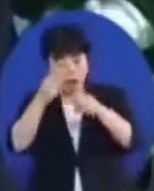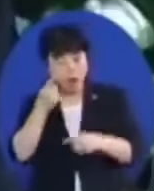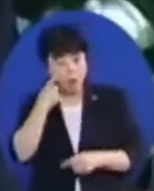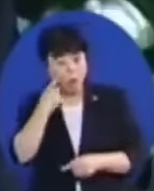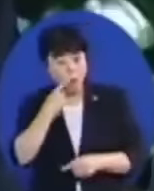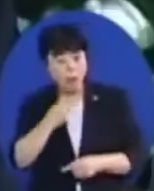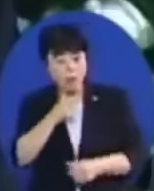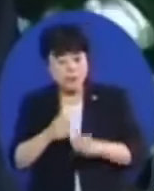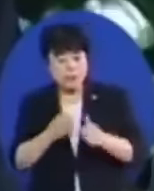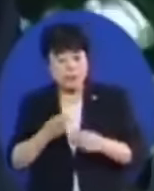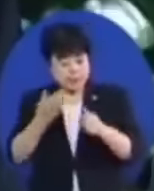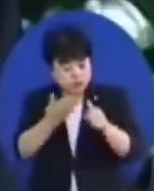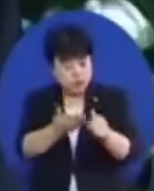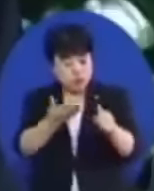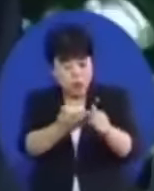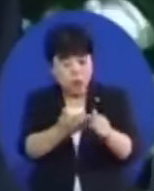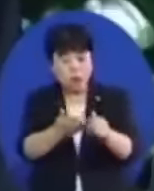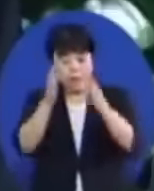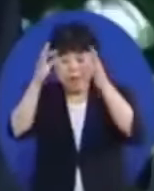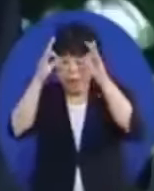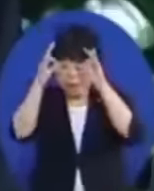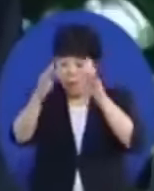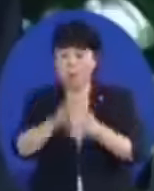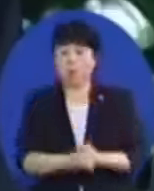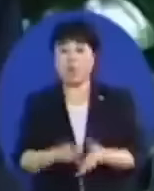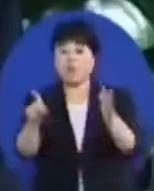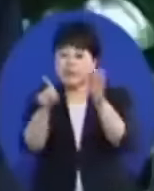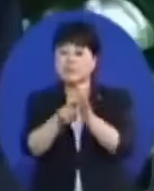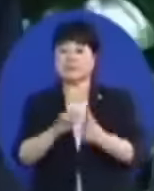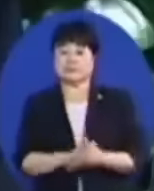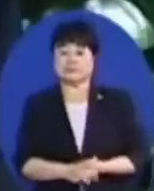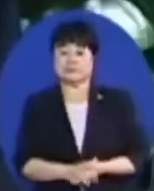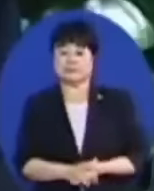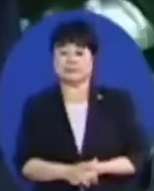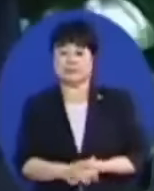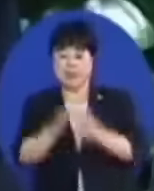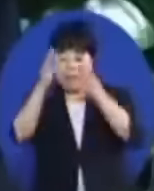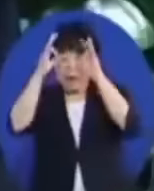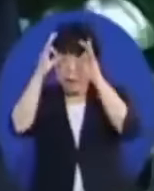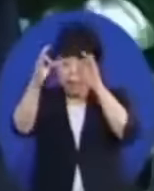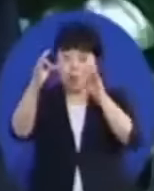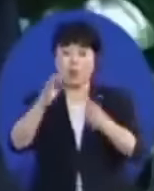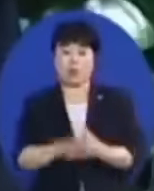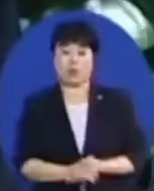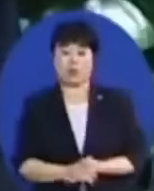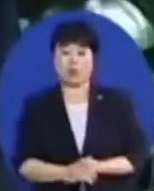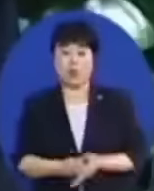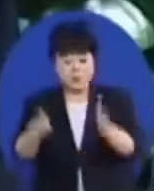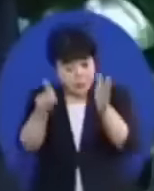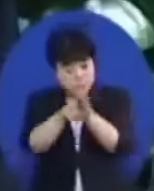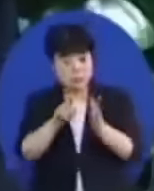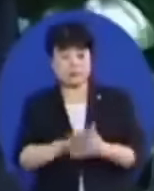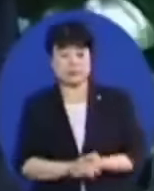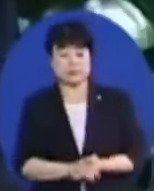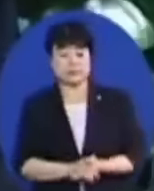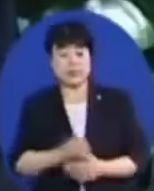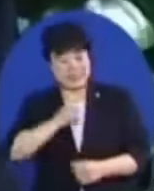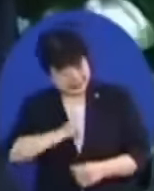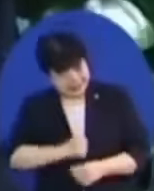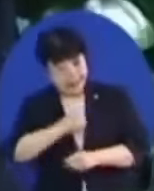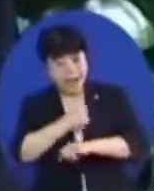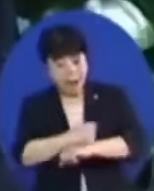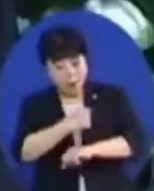자손이 별들처럼 많을 것을 늘 바라보고 믿었습니다. 바라보았지요. 바라보고 믿었지요. 그는